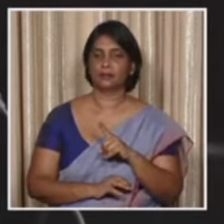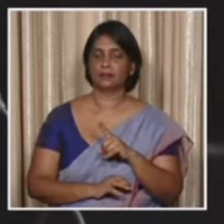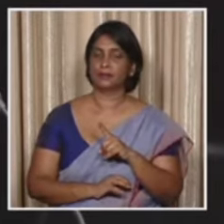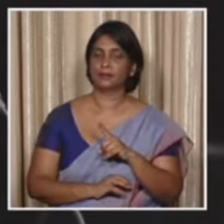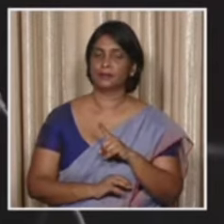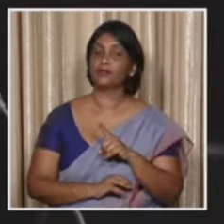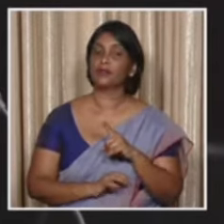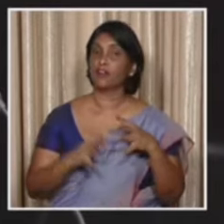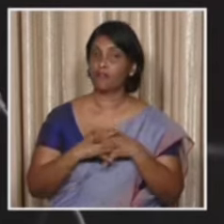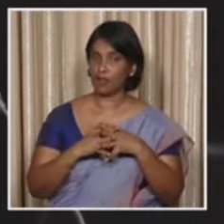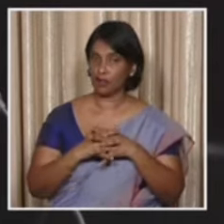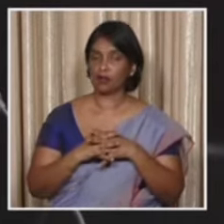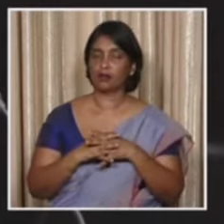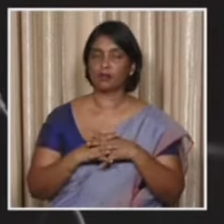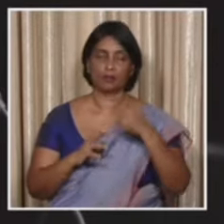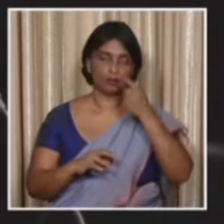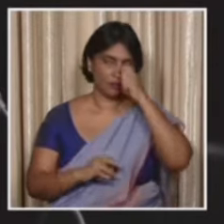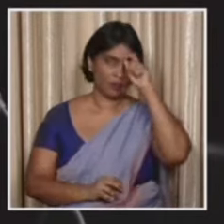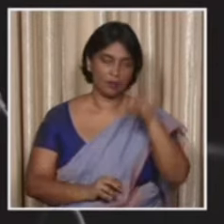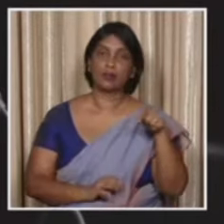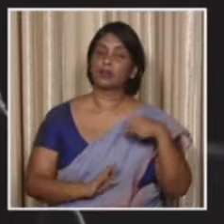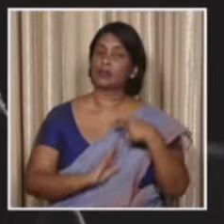சிறுபான்மை சமூகங்களின் உரிமைகளுக்காக